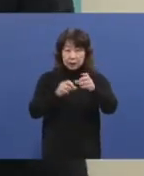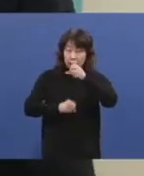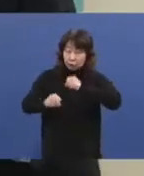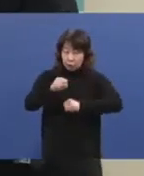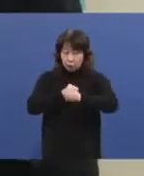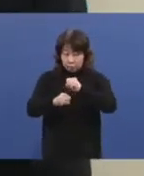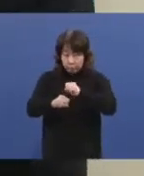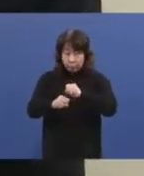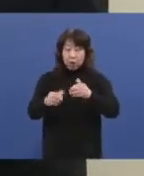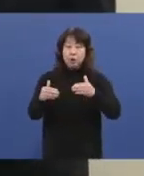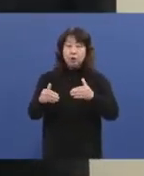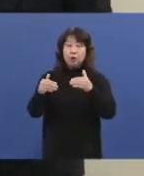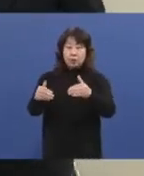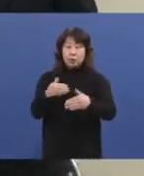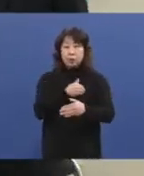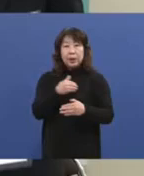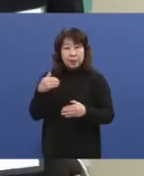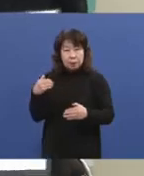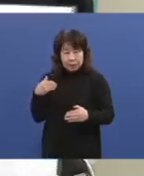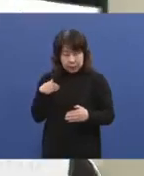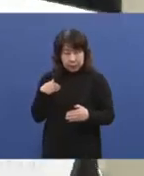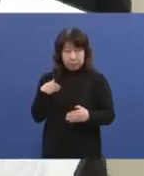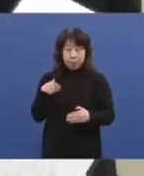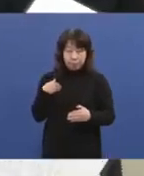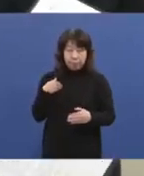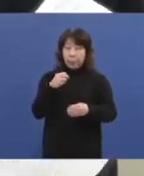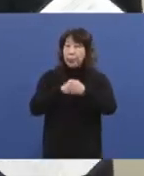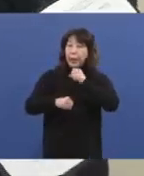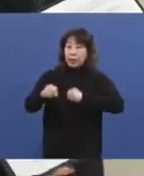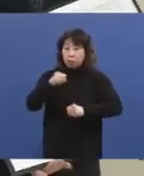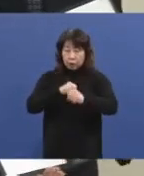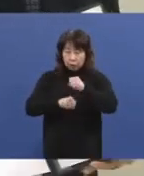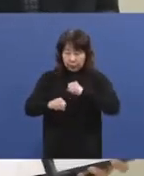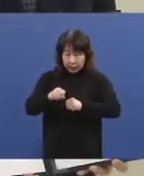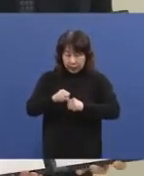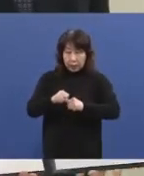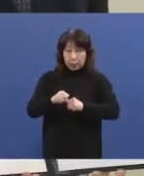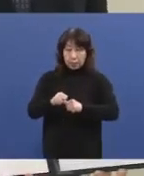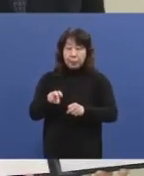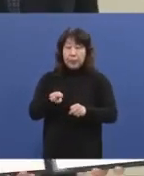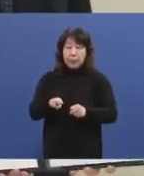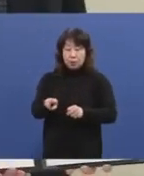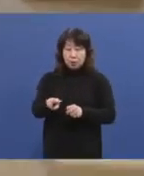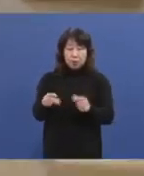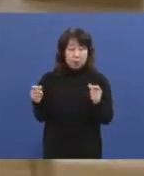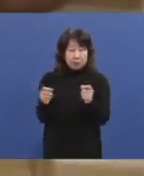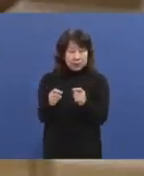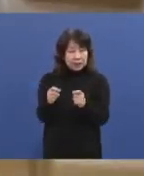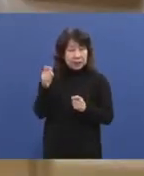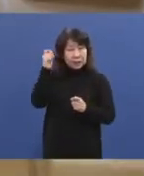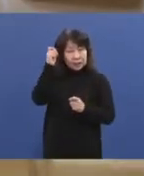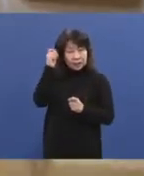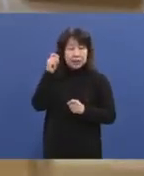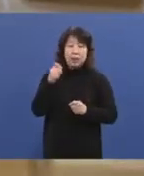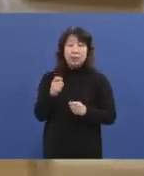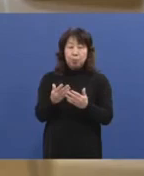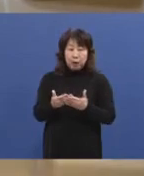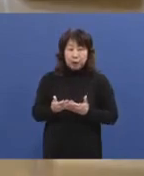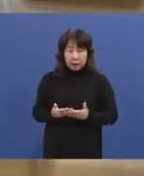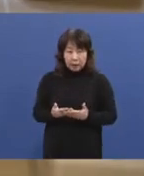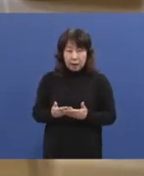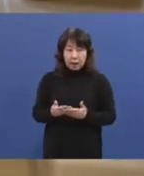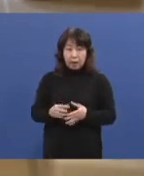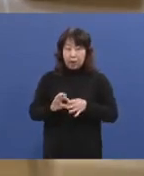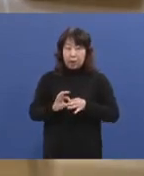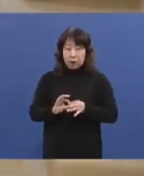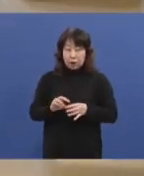層進めることができました。こうした取り組みから将棋をもっと身近に感じてもらいまして、将棋を通